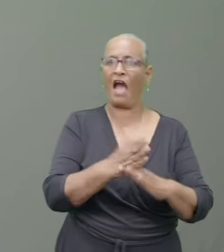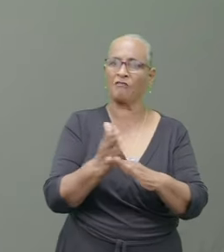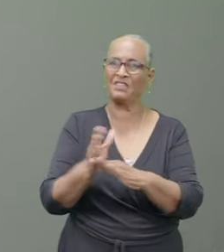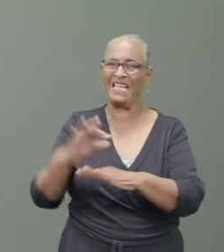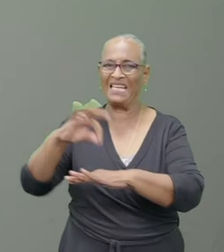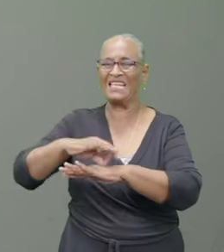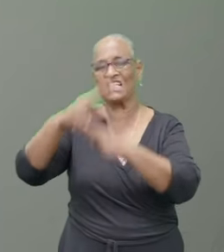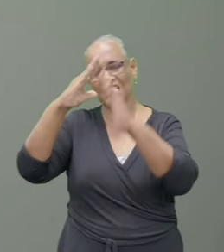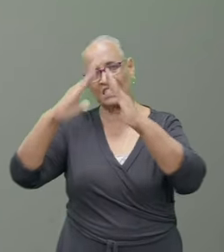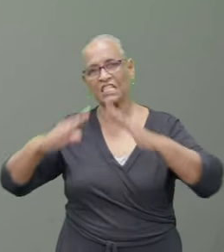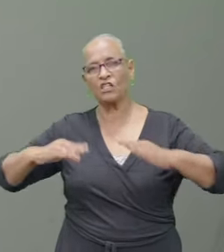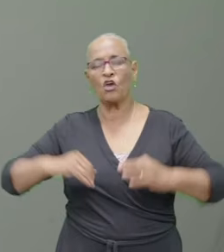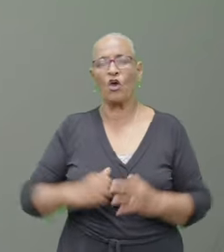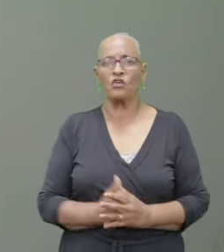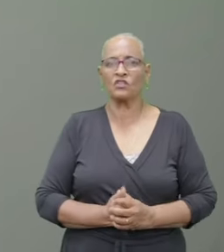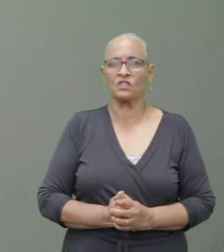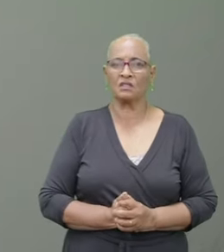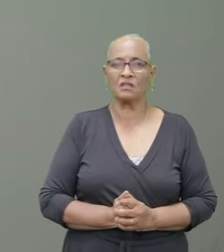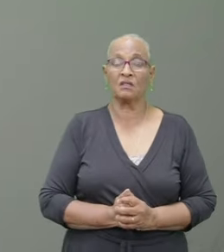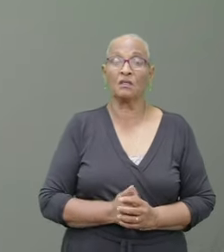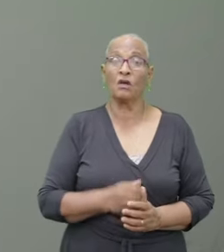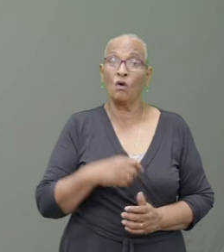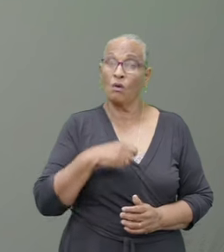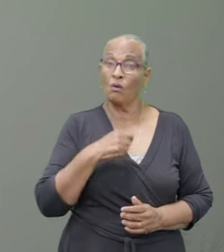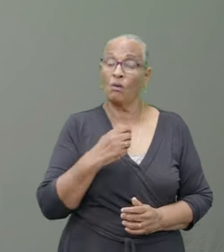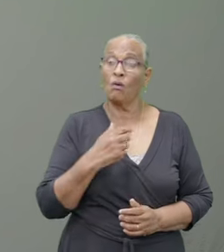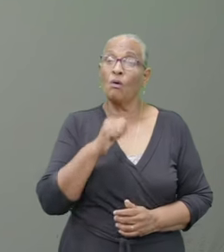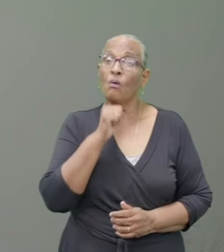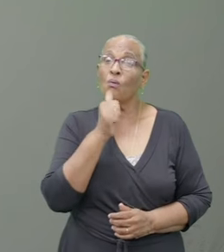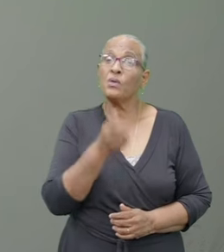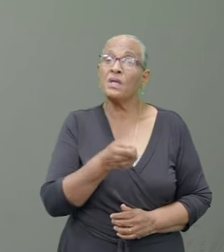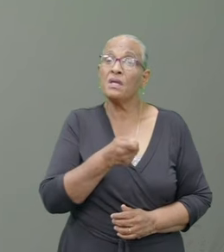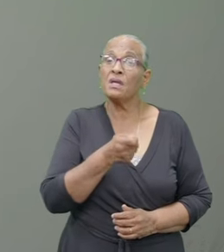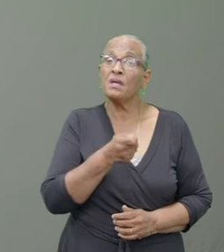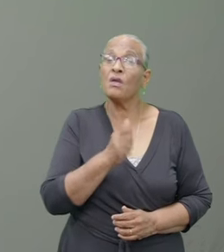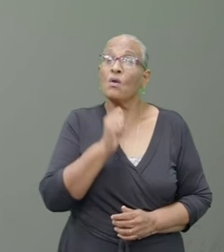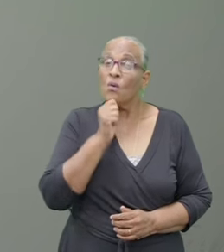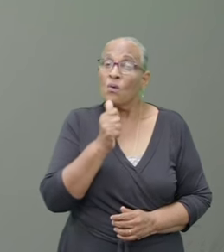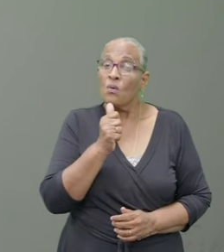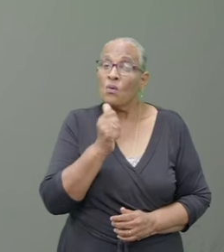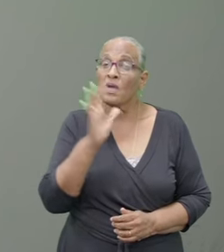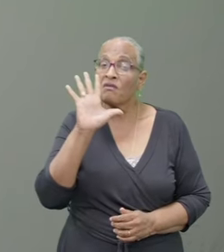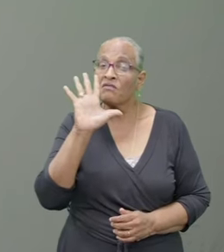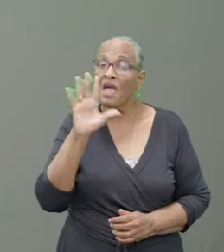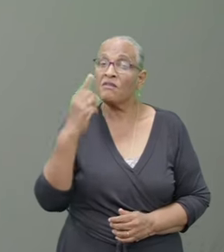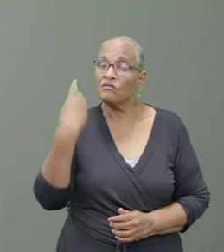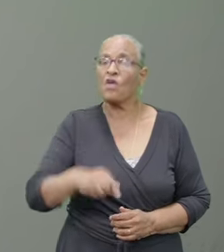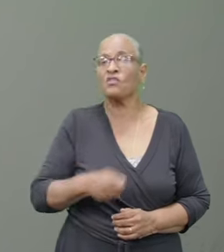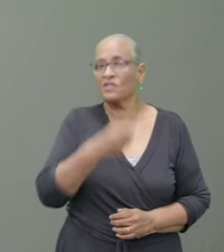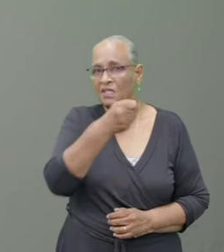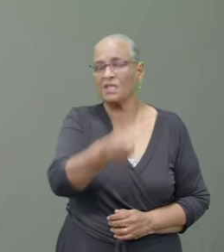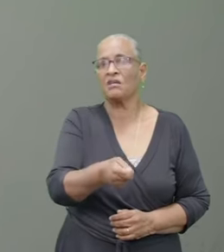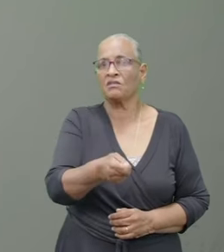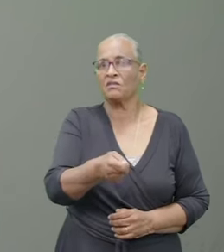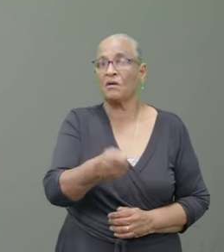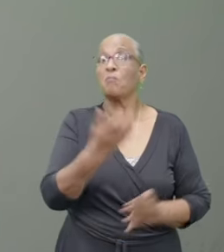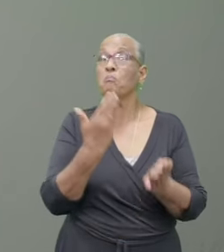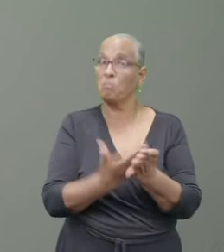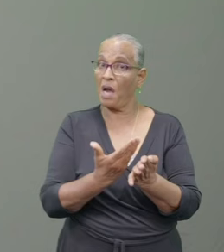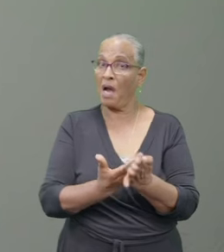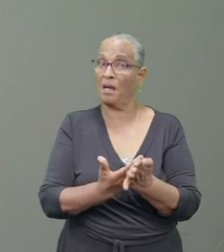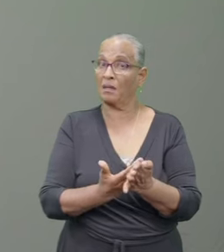bedacht aan wie wij deze toekenning kunnen geven van de toelage. En die persoon moet ook